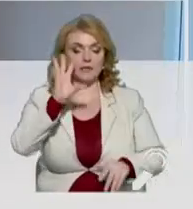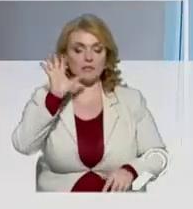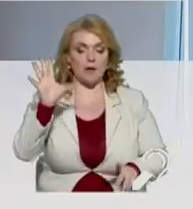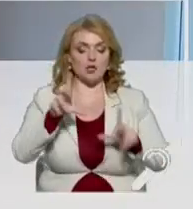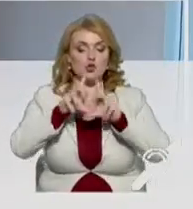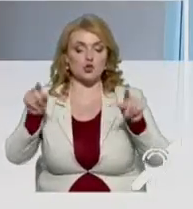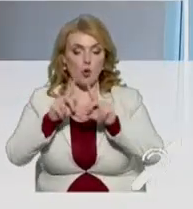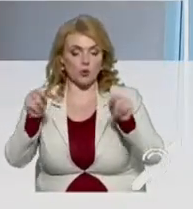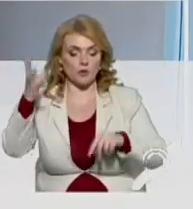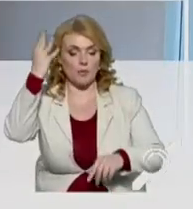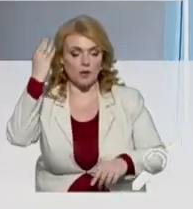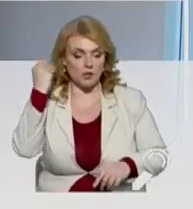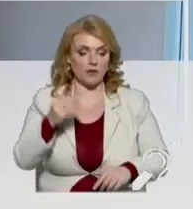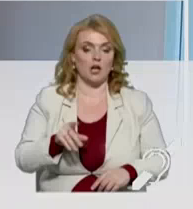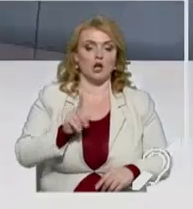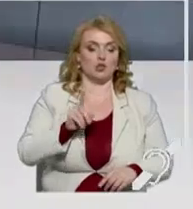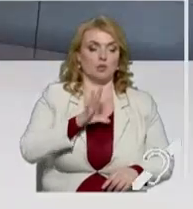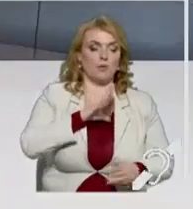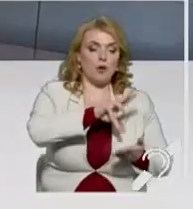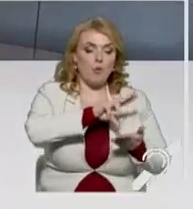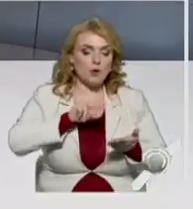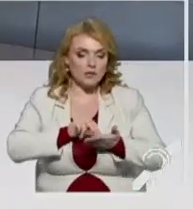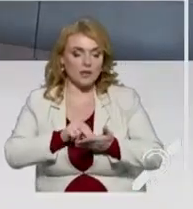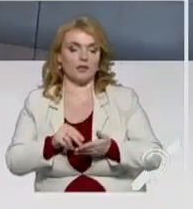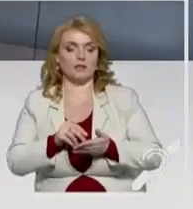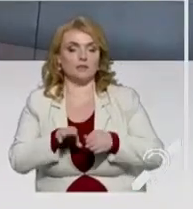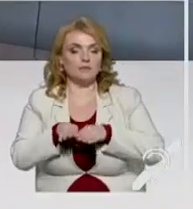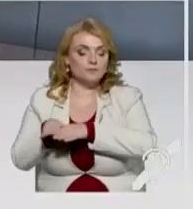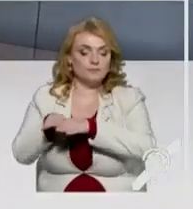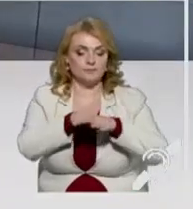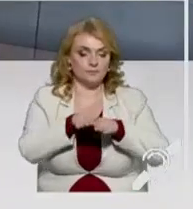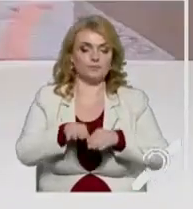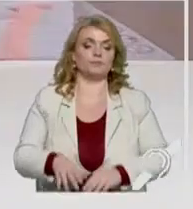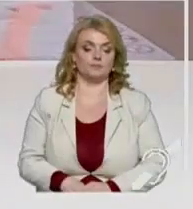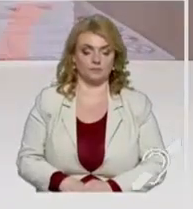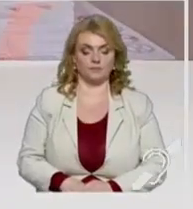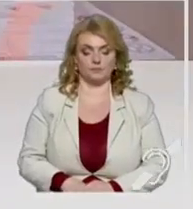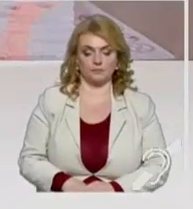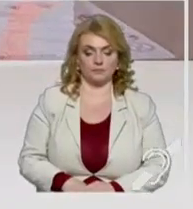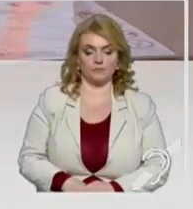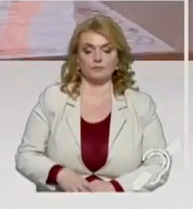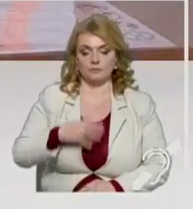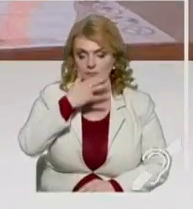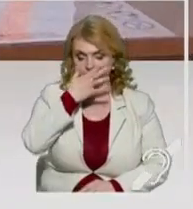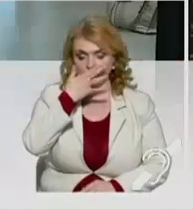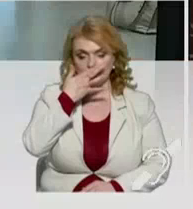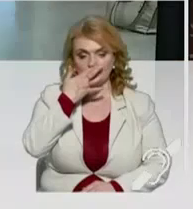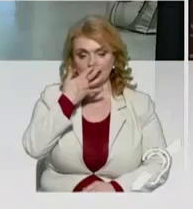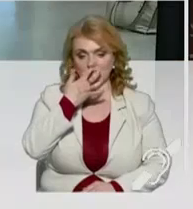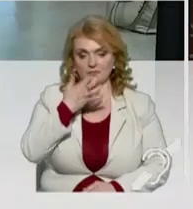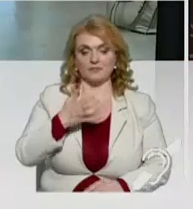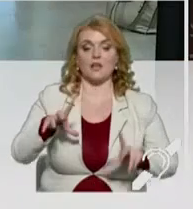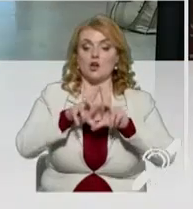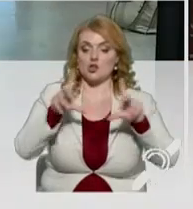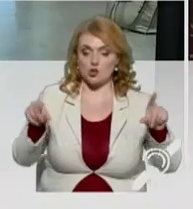Moldova, astfel încât acestea să fie un model atât din punct de vedere a infrastructurii, cât și a metodelor de predare.